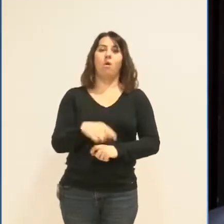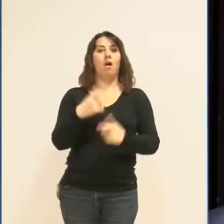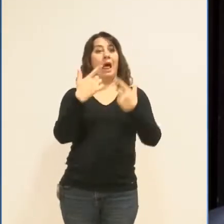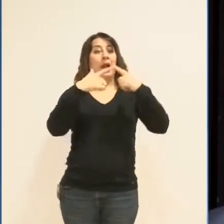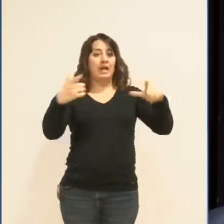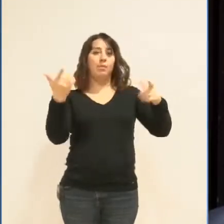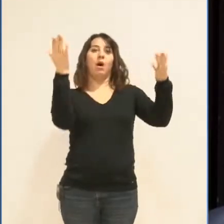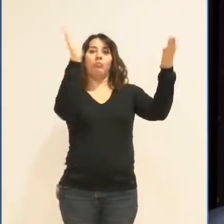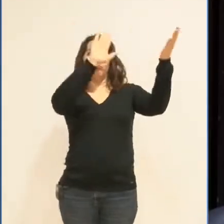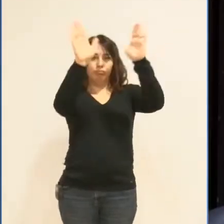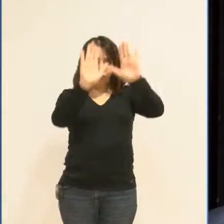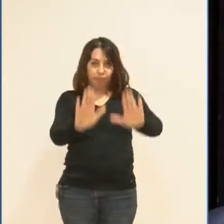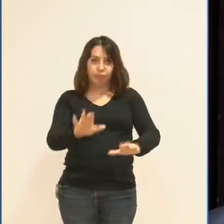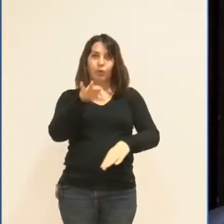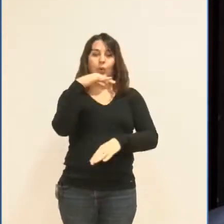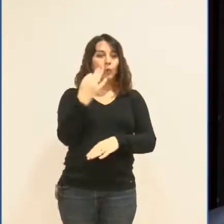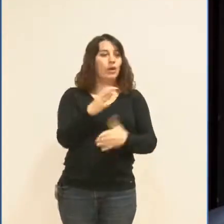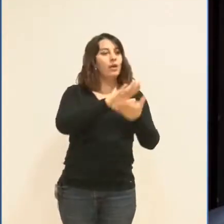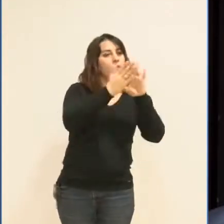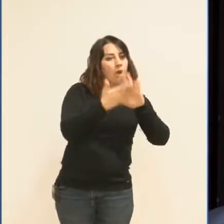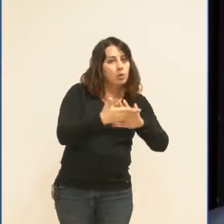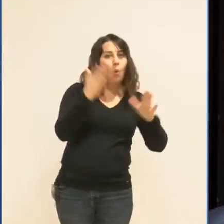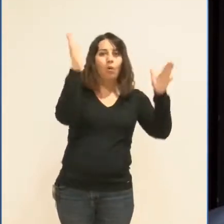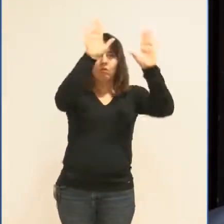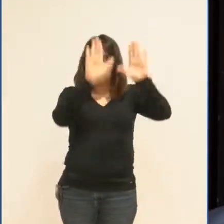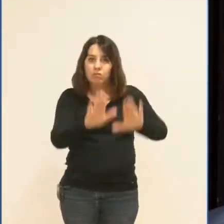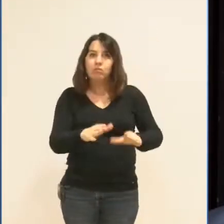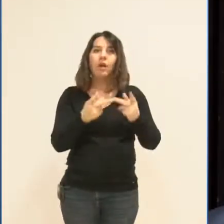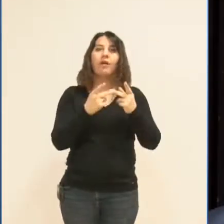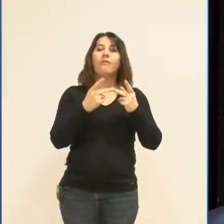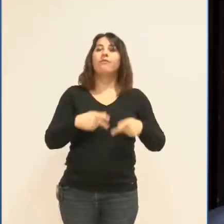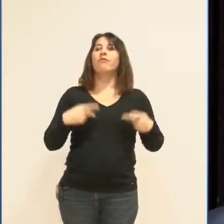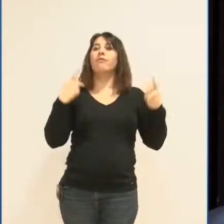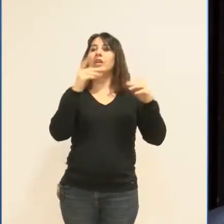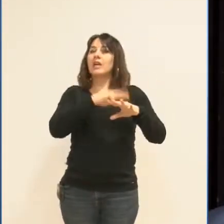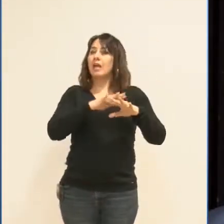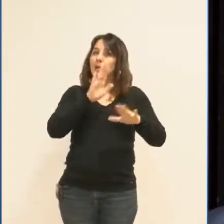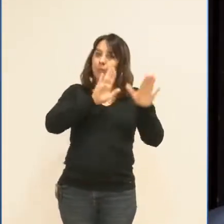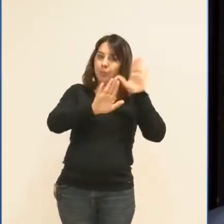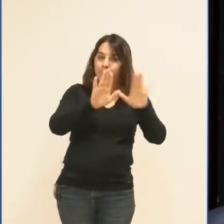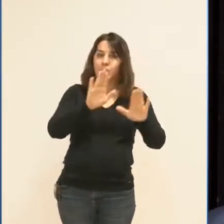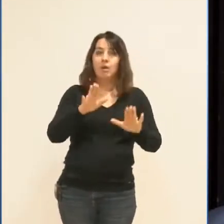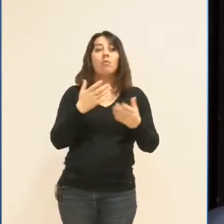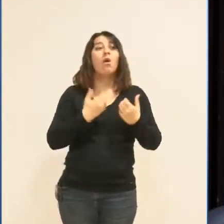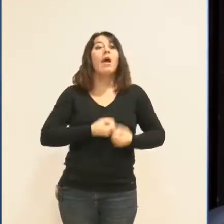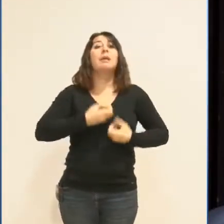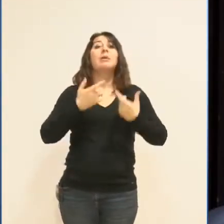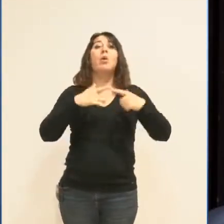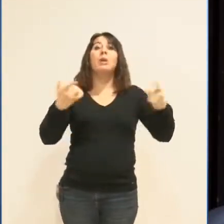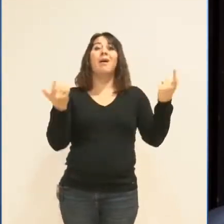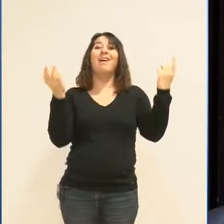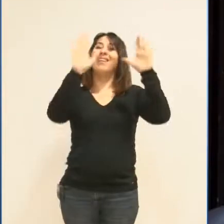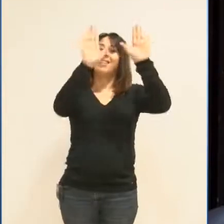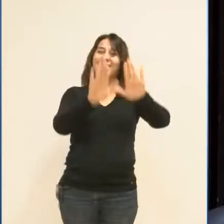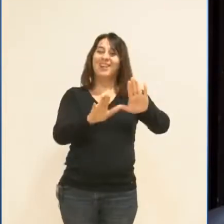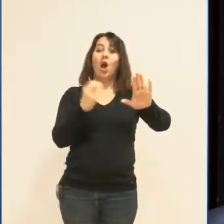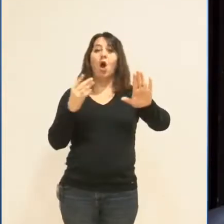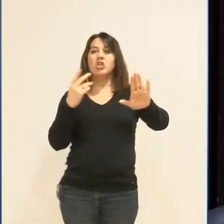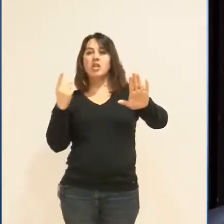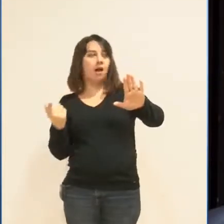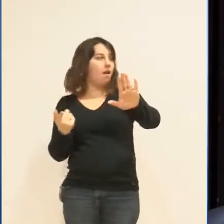libres, l'associatif et la vie de quartier, et les expressions libres qui très souvent sont recouverts uniquement par des